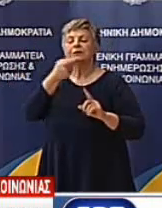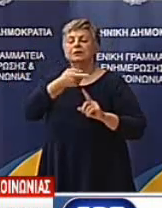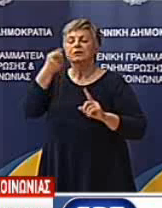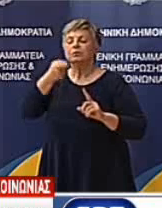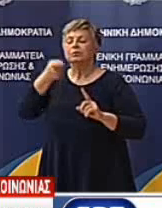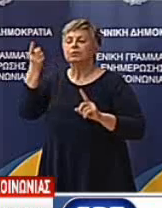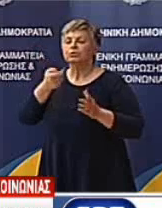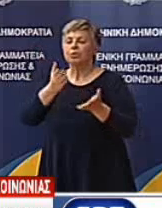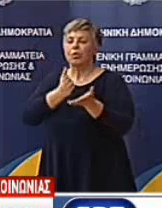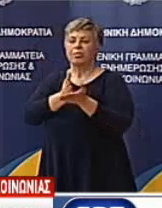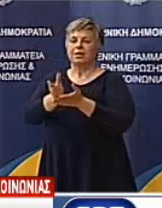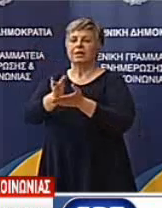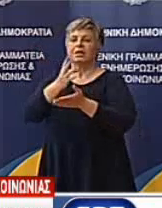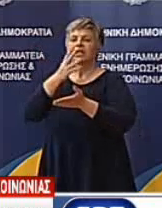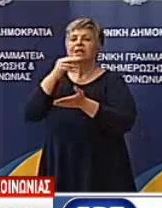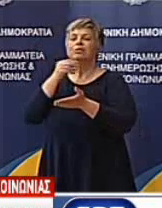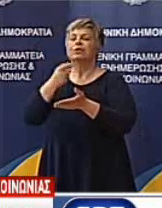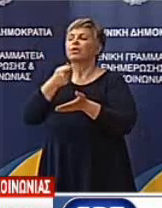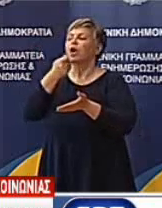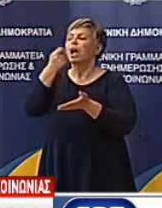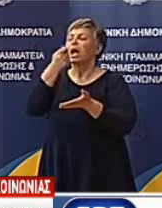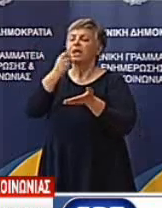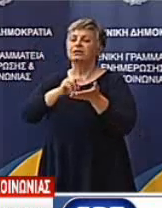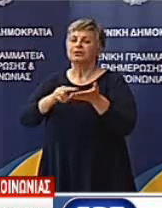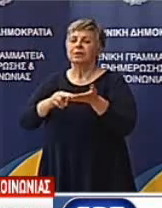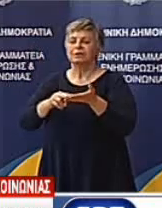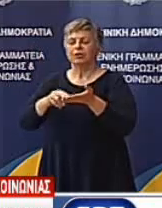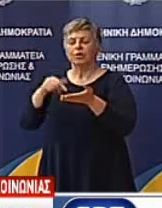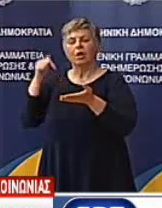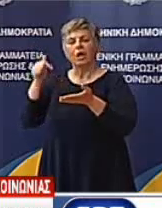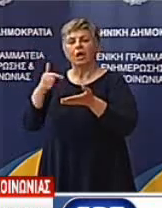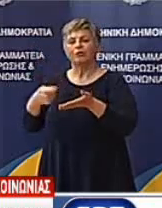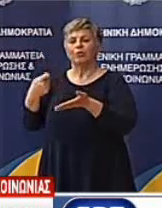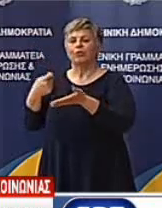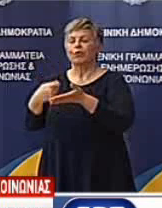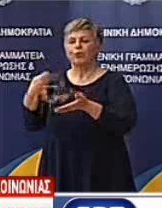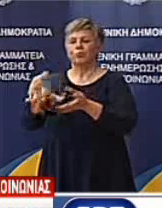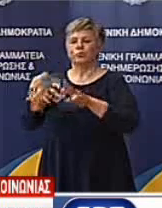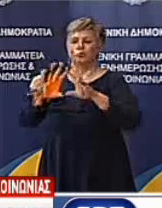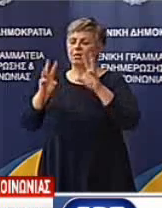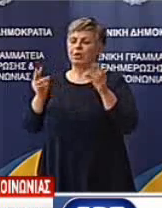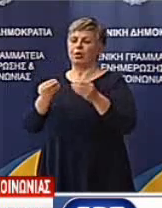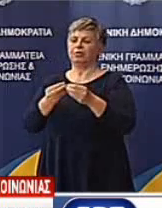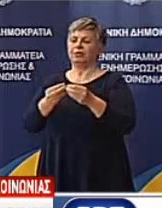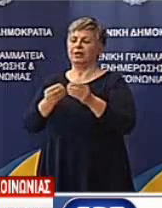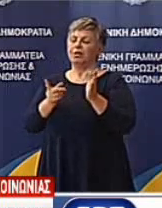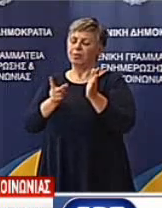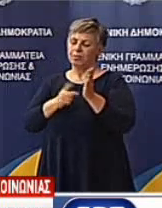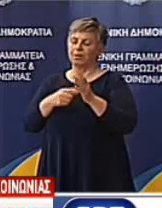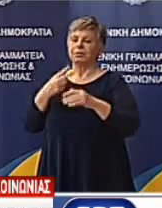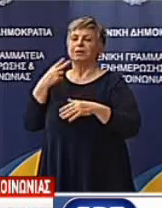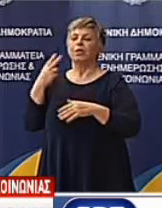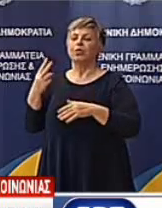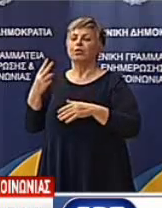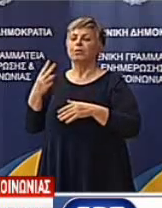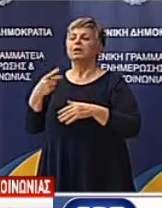μια σημασία το ασφαλιστικό σε σχέση με το φορολογικό. Έχει μια σημασία, διότι θα συνδεθούν τελικά το τι βγαίνει από την τσέπη του